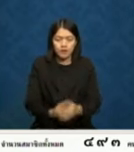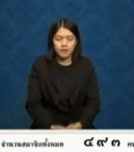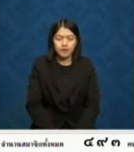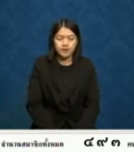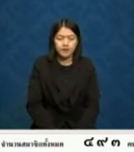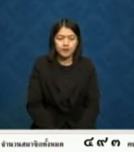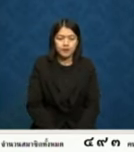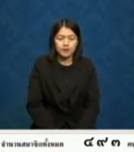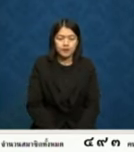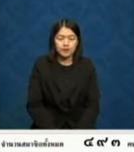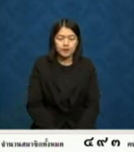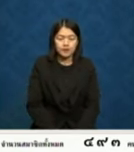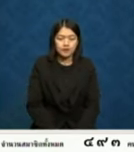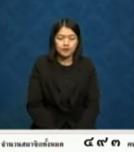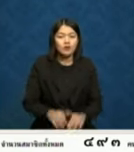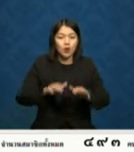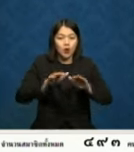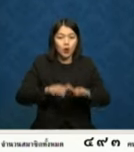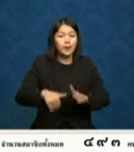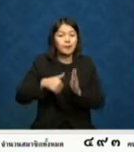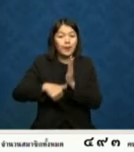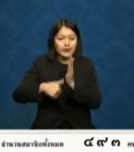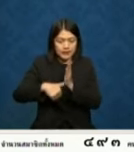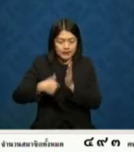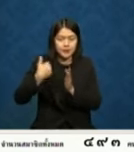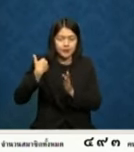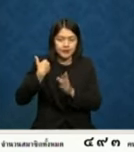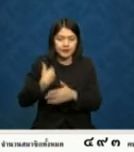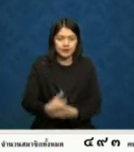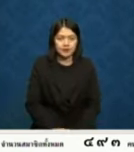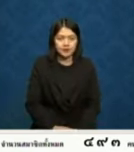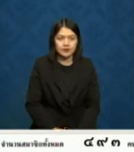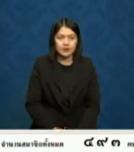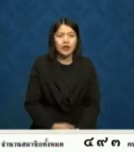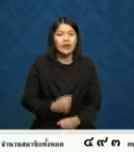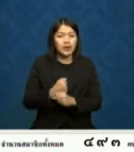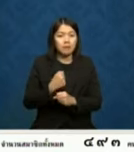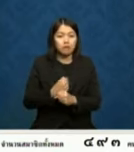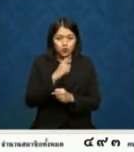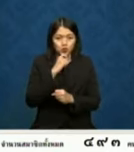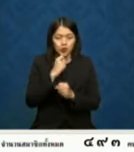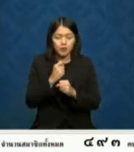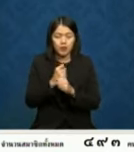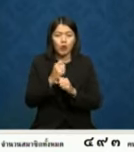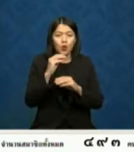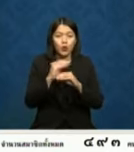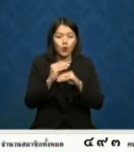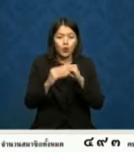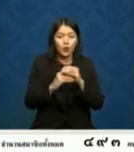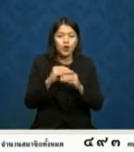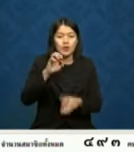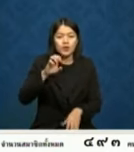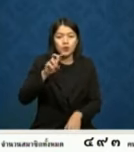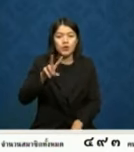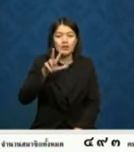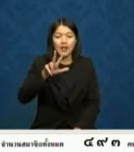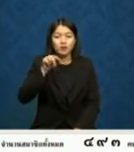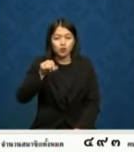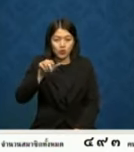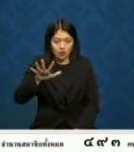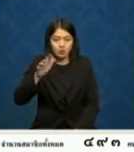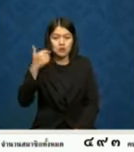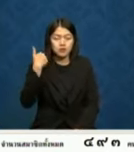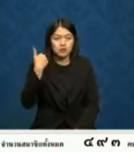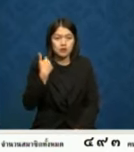การลดเรื่องของเอ่อภาษีเป็นต้นนะครับซึ่งเรามีการดำเนินการอยู่ในโครงการที่เรียกว่า EV 3.5เป็นต้นนะ